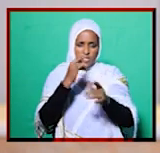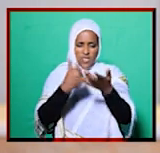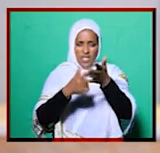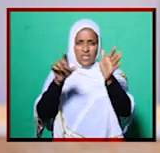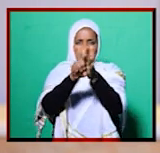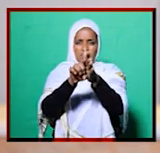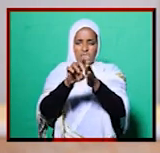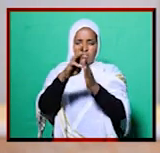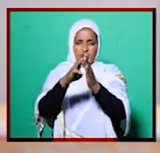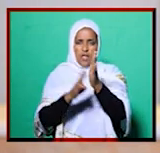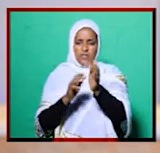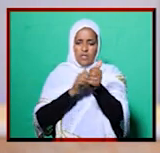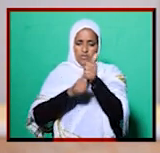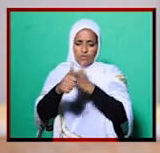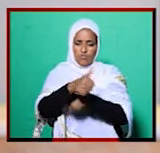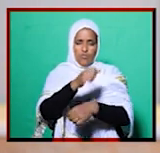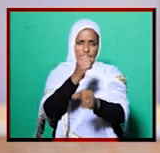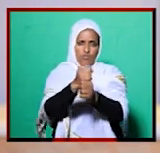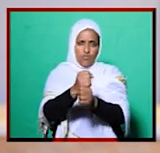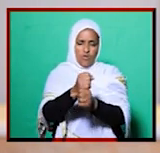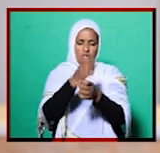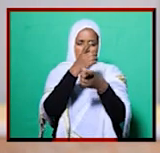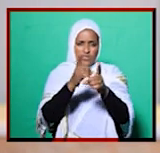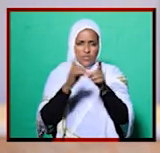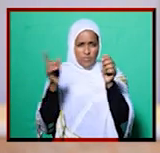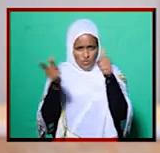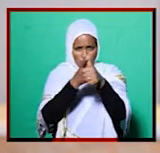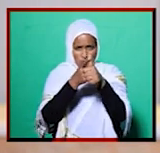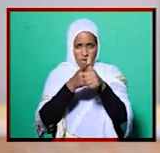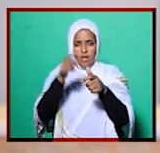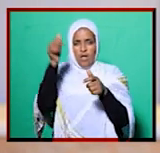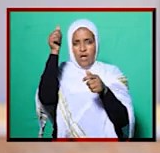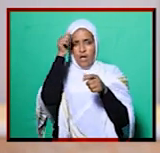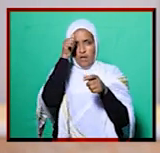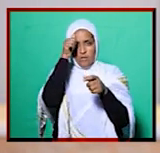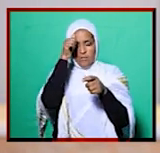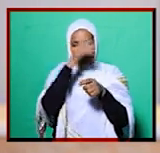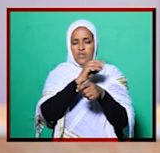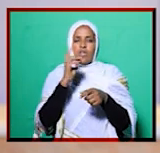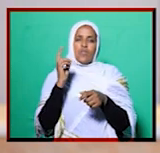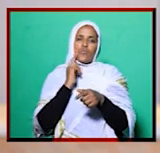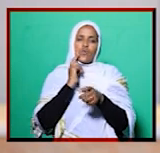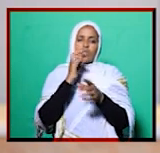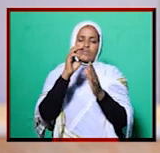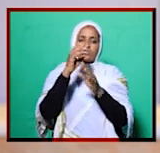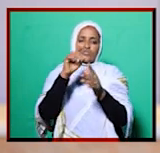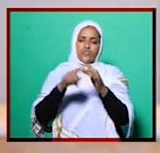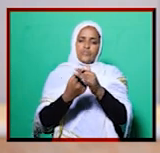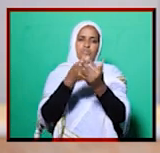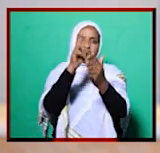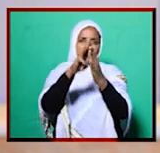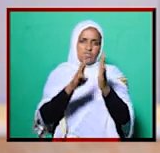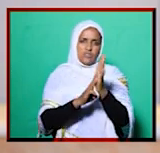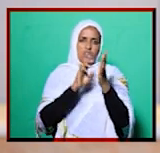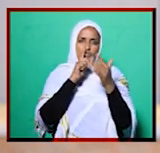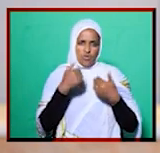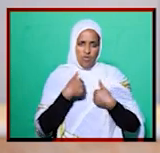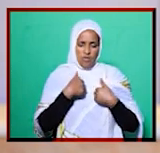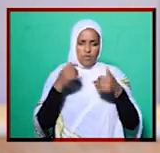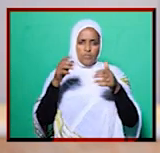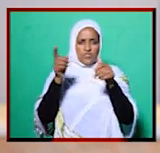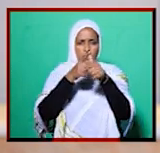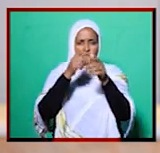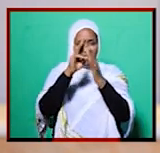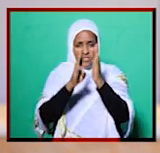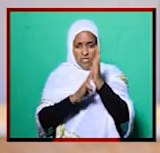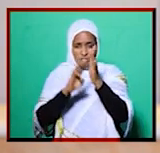ነው፣ ከፍጥረት መጀመሪያ ነው። መጀመሪያ አዳም ከአዳምና ከሔዋን የጀመረ ስርዓት ነው ያለን። አሁን ስርዓት የተጀመረው ከአዳምና ከሔዋን